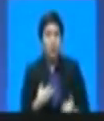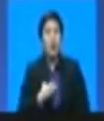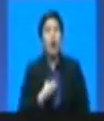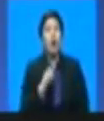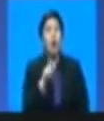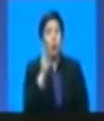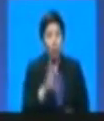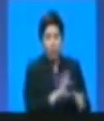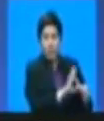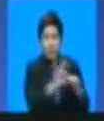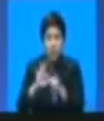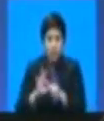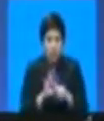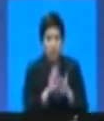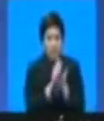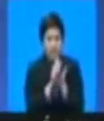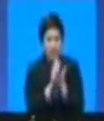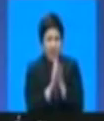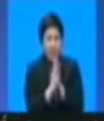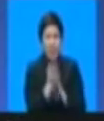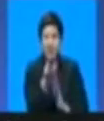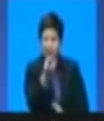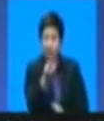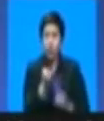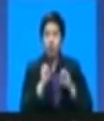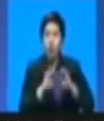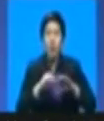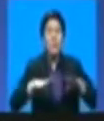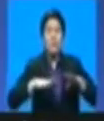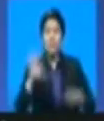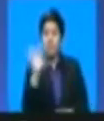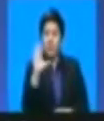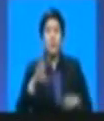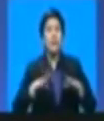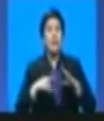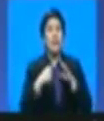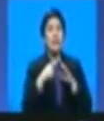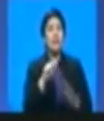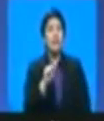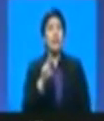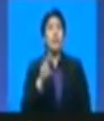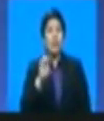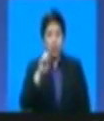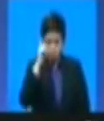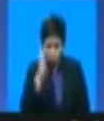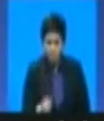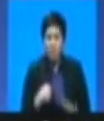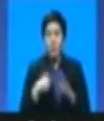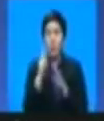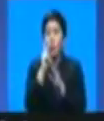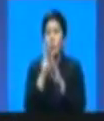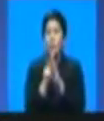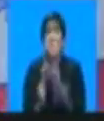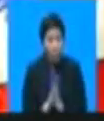ไทยสอนให้มีสติจะคิดจะเชื่ออะไรต้องอยู่บนพื้นฐานข้อเท็จจริงและความมีเหตุมีผลอย่าให้เข